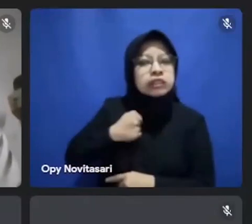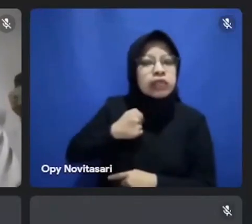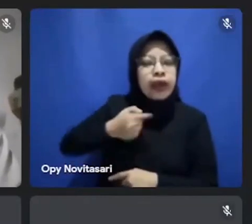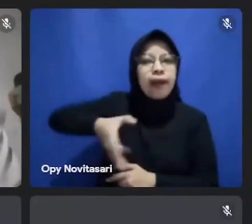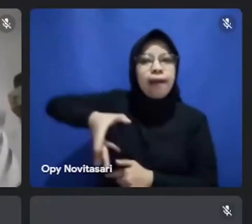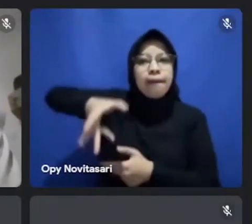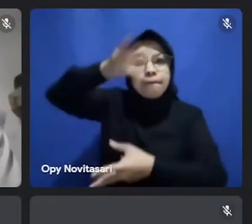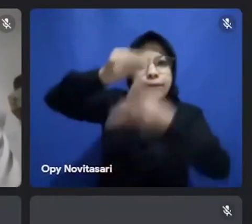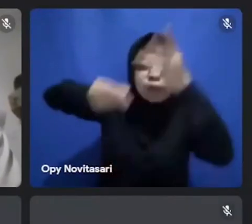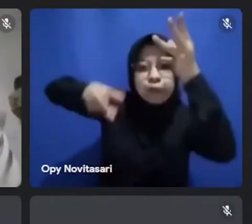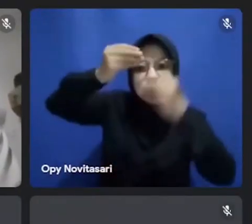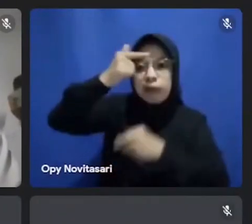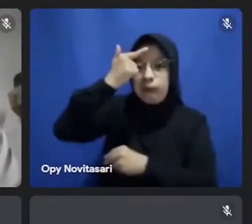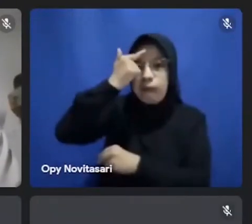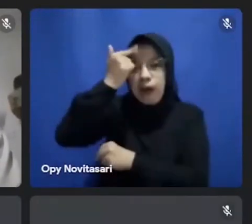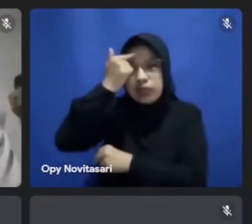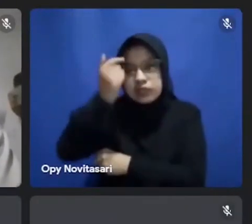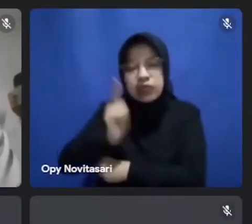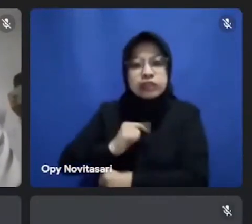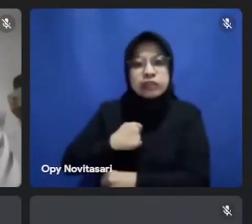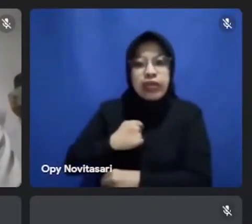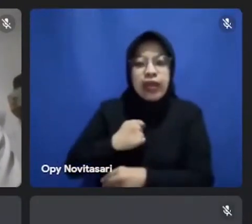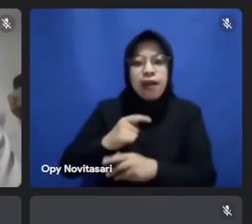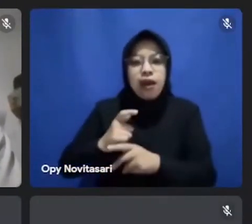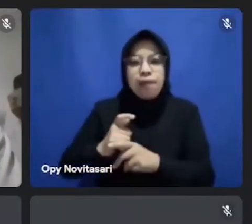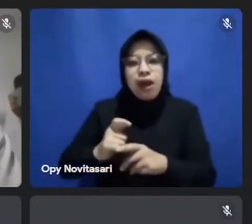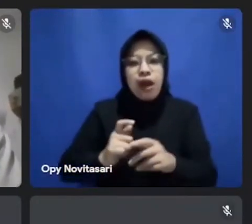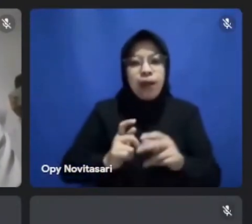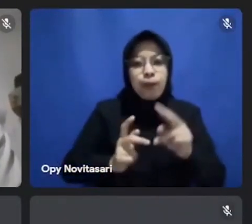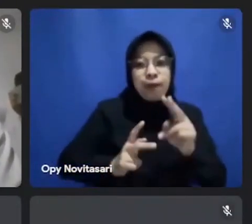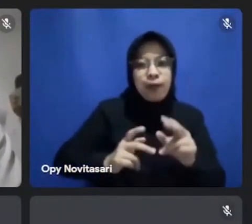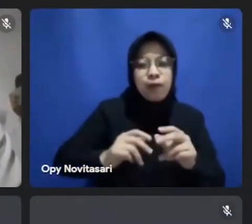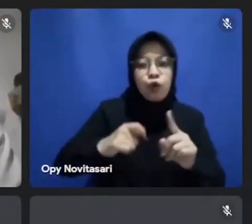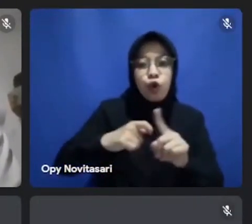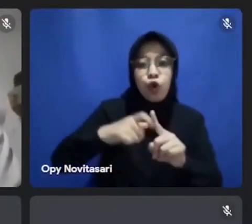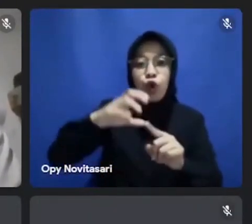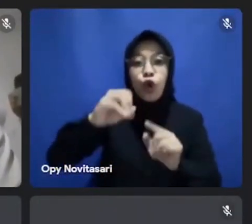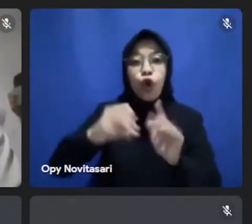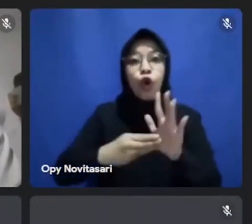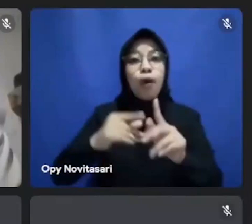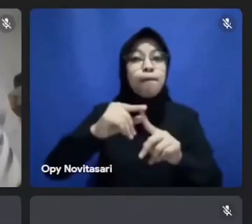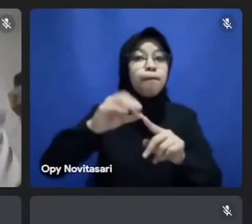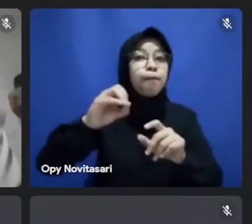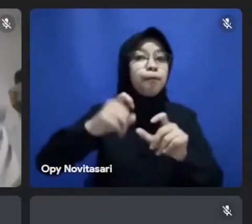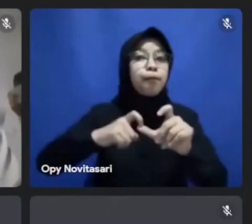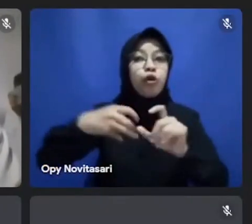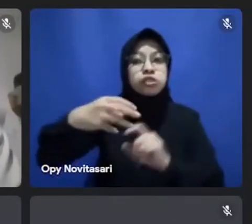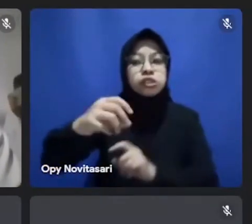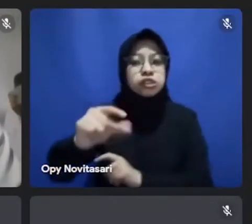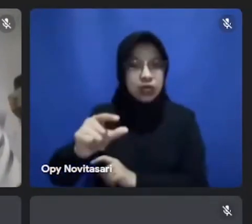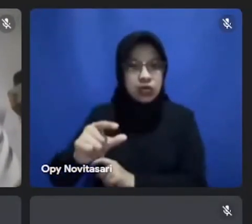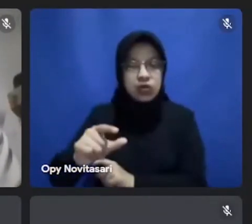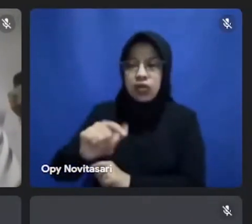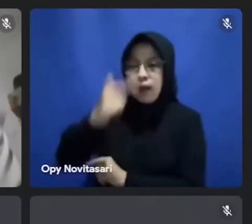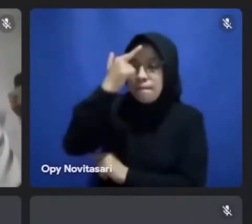ee sebagai komposer saya belajar dari teman-teman yang pendengarannya bragam